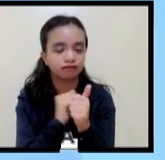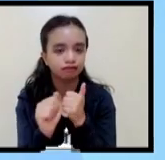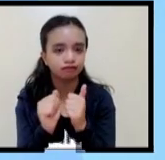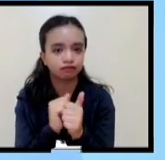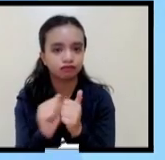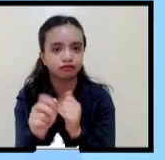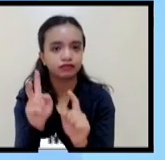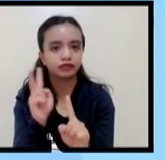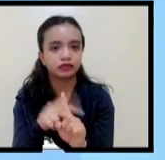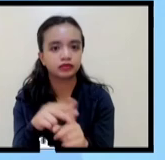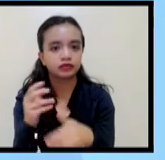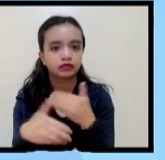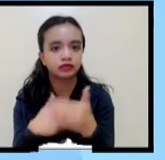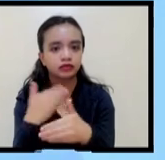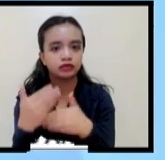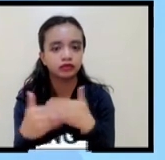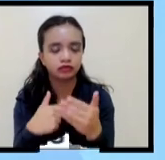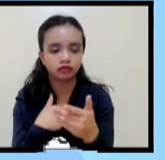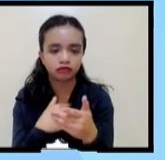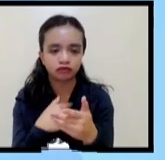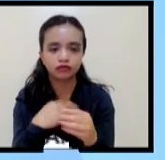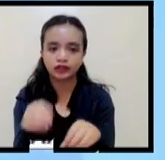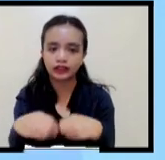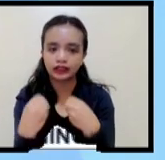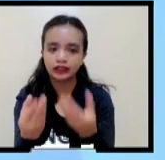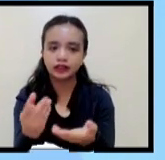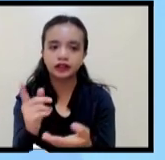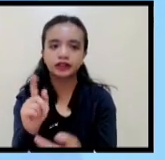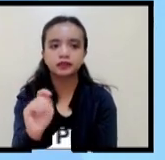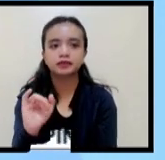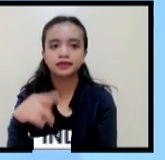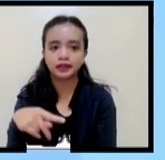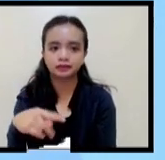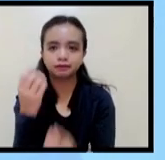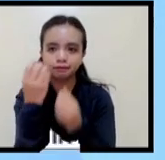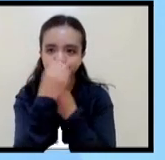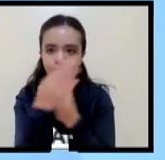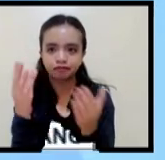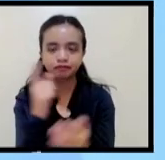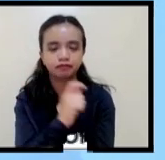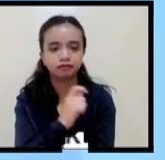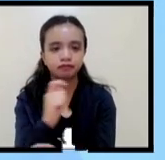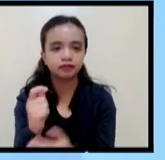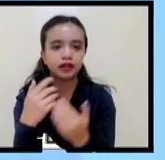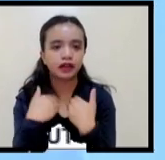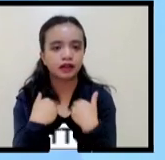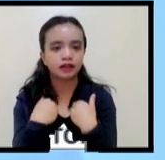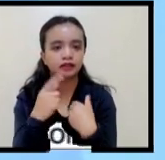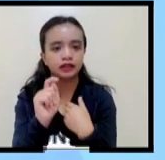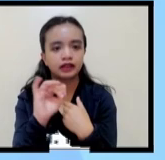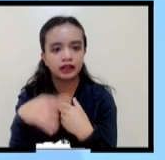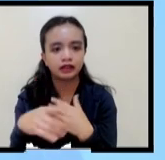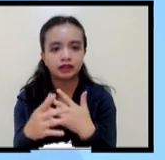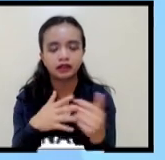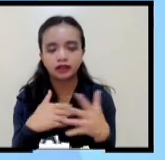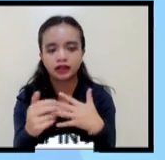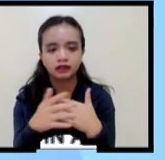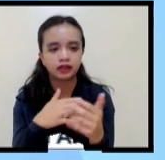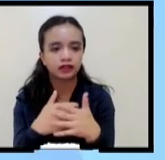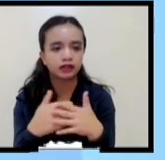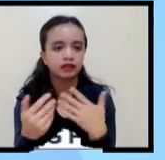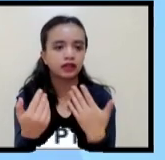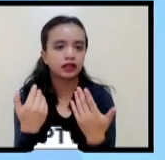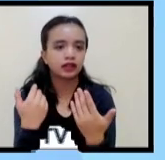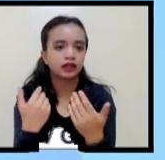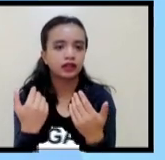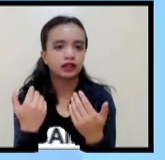application process nila, nagbigay na agad ako ng tip sa TikTok. Kaya nung nag-start pa lang ako, may mga tip-tip na ako kahit hindi pa naman ako pasado even sa